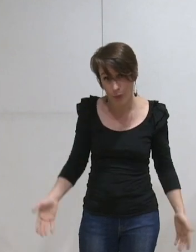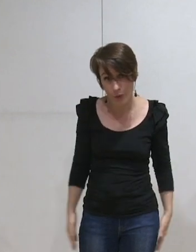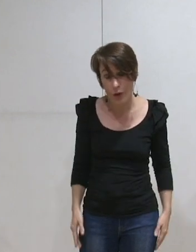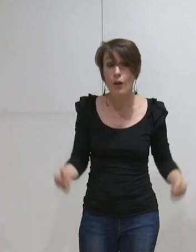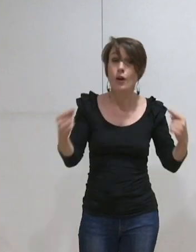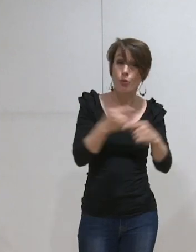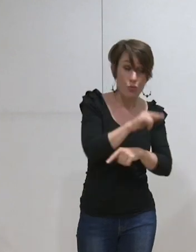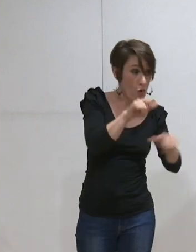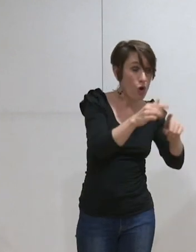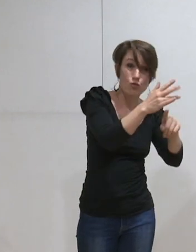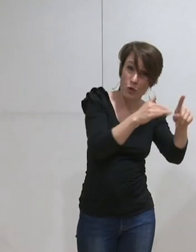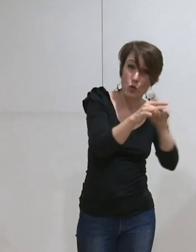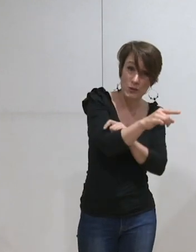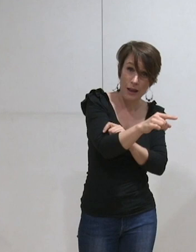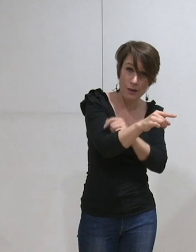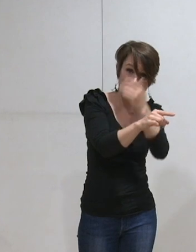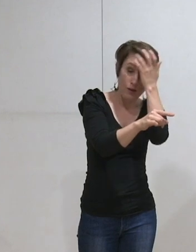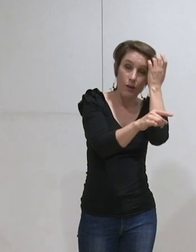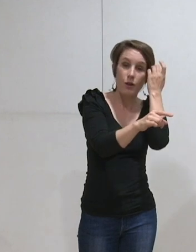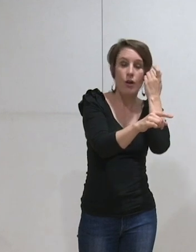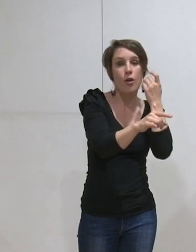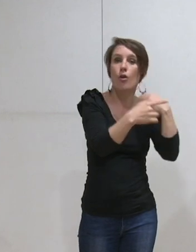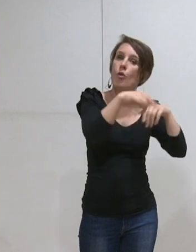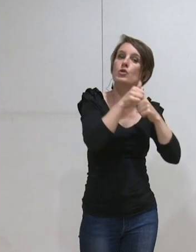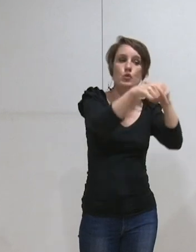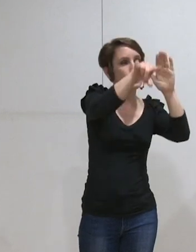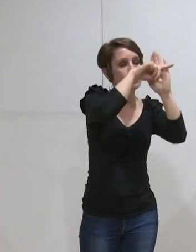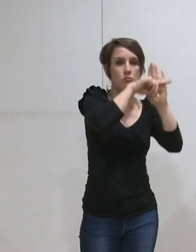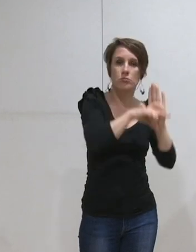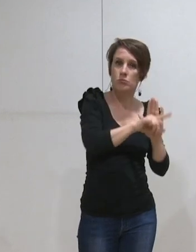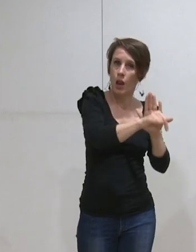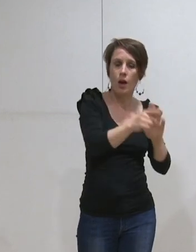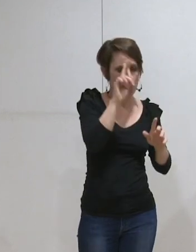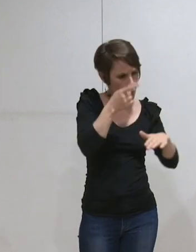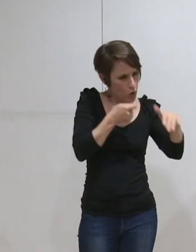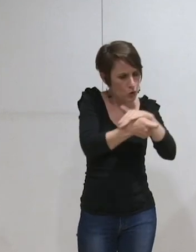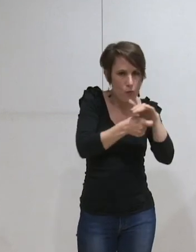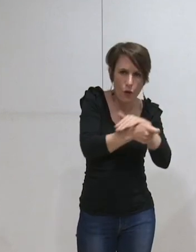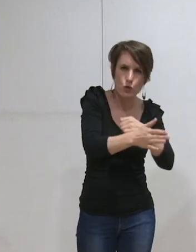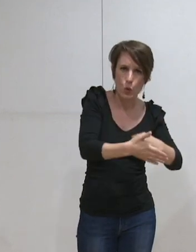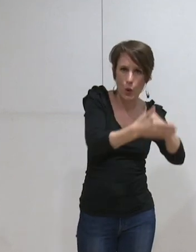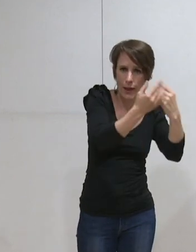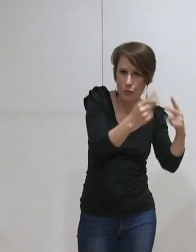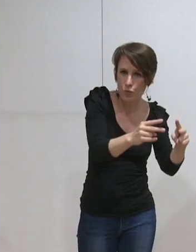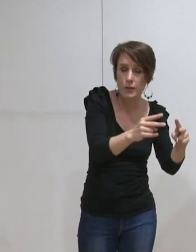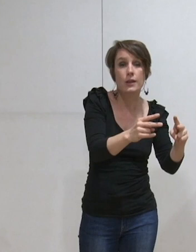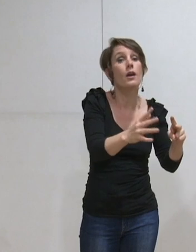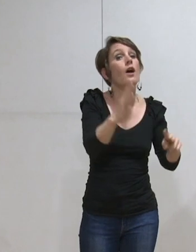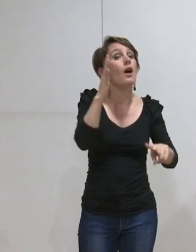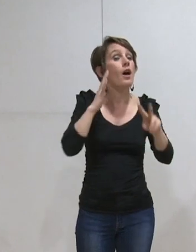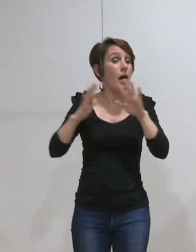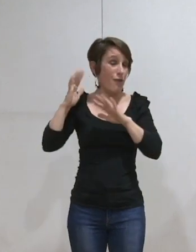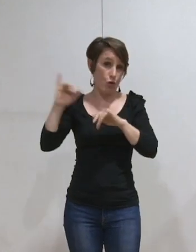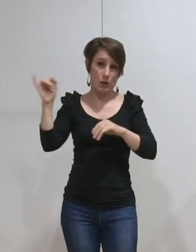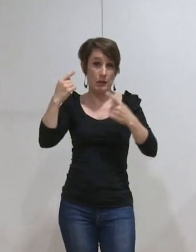le logement social qu'on pourrait également appeler le logement réglementé puisque finalement il y a des subventions et des aides publiques auparavant fortement de